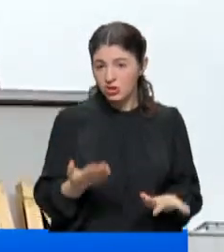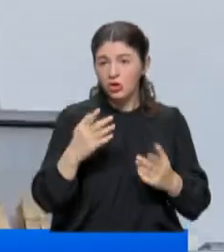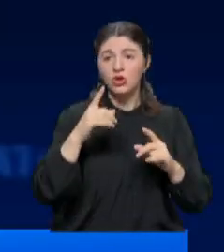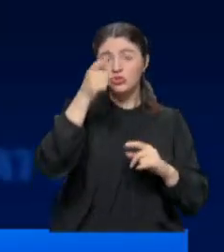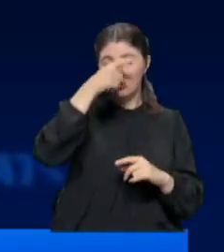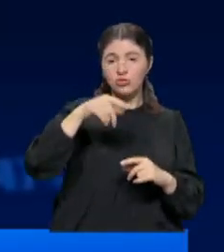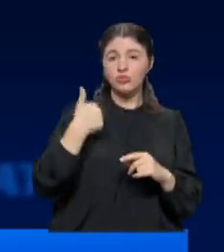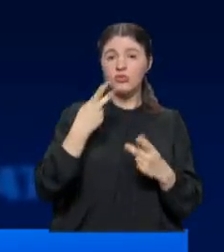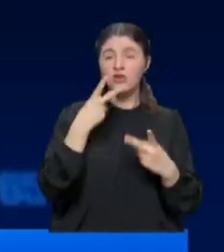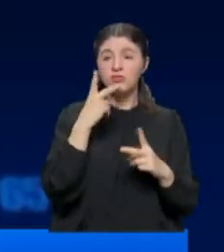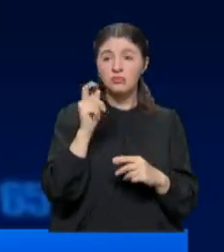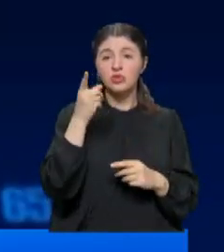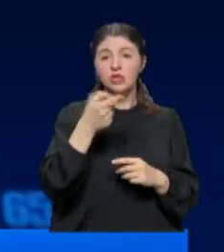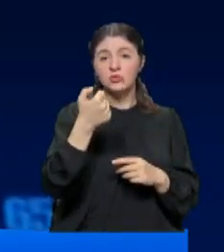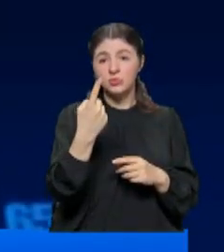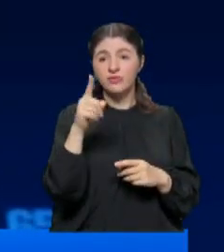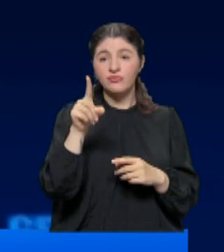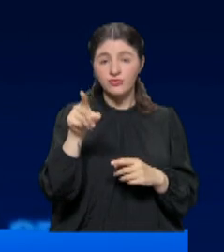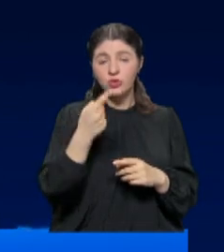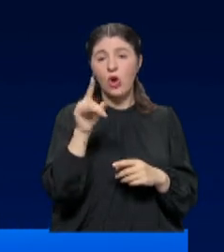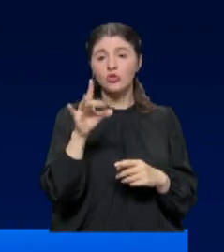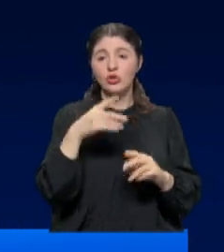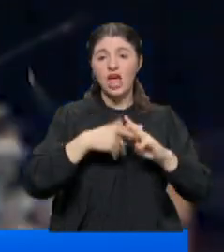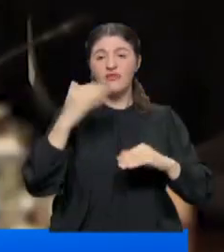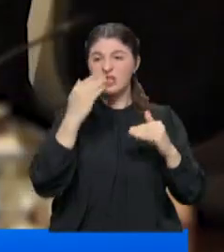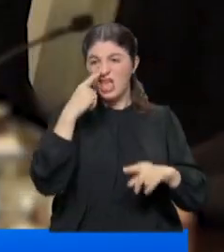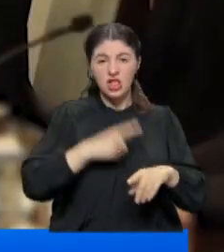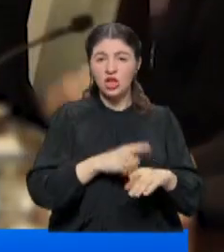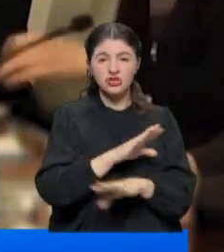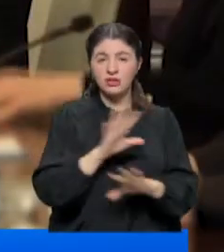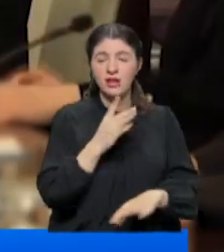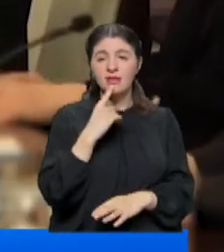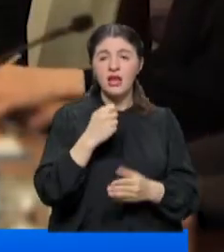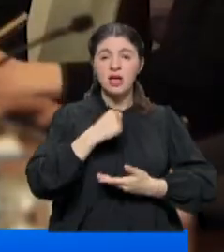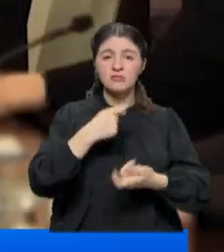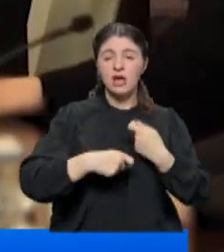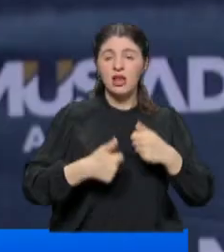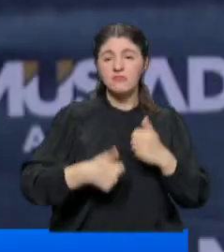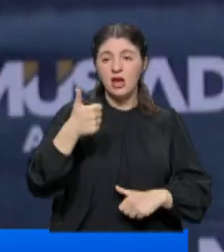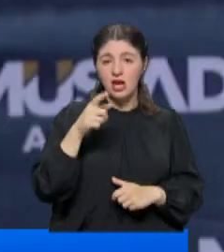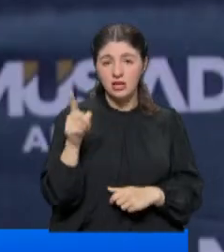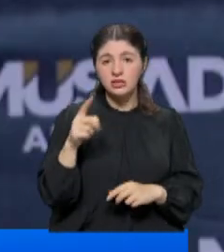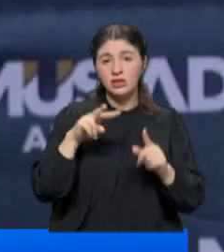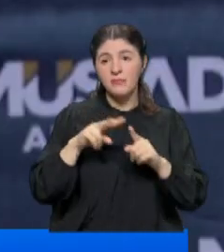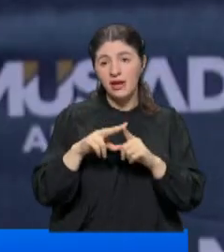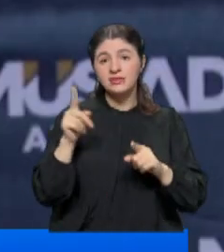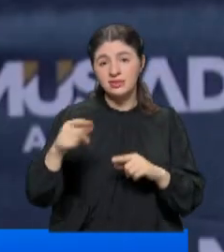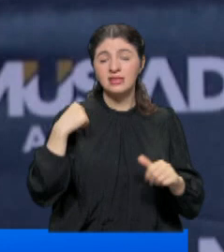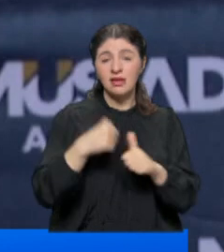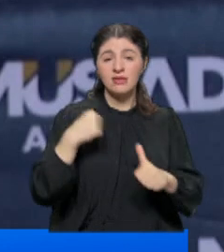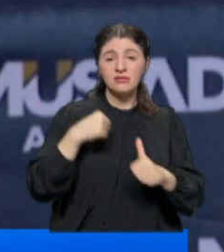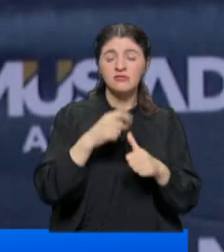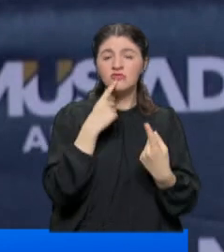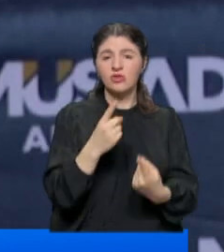TÜİK'in açıkladığı %61,14 enflasyon inandırıcı değil derken Hazine ve Maliye Bakanı Nurettin Nebati'nin tekrar